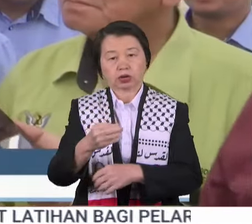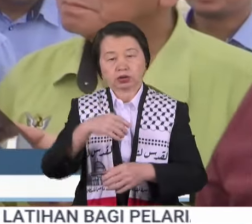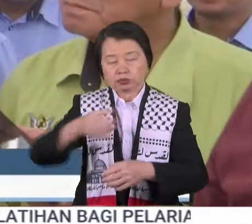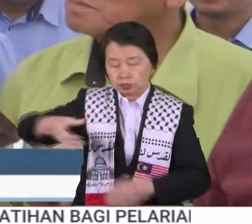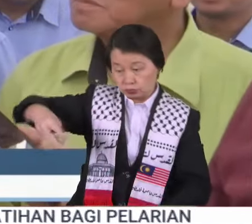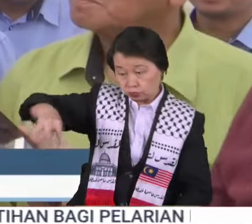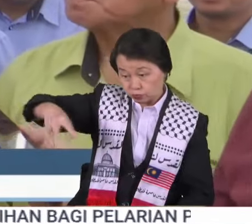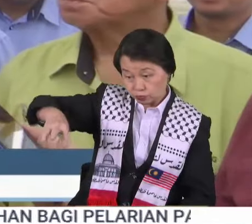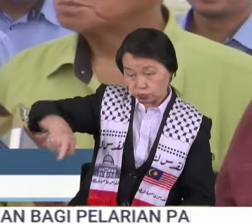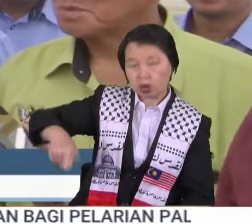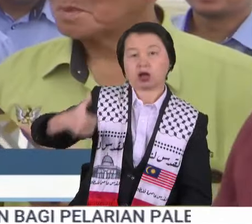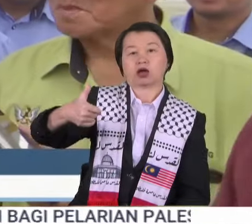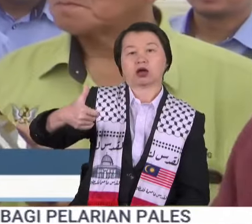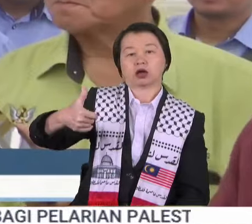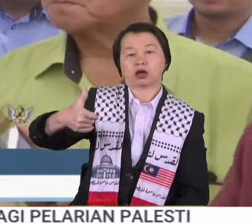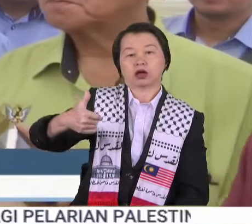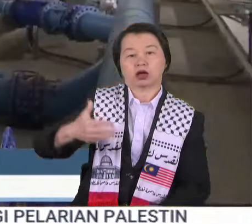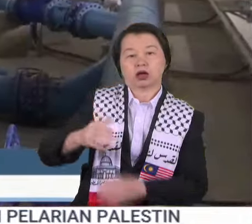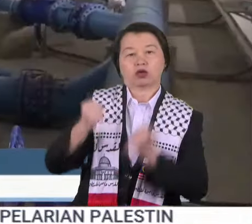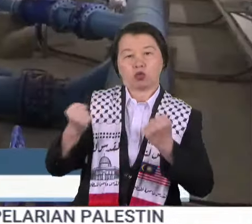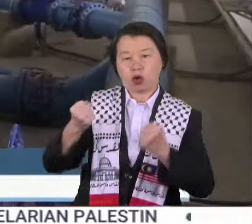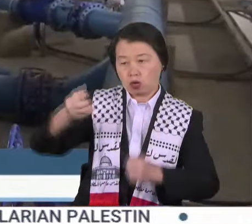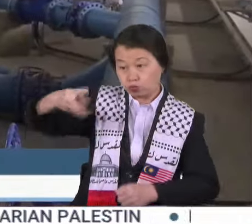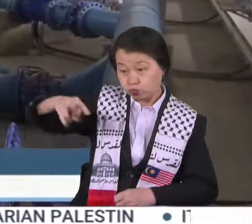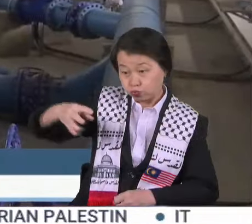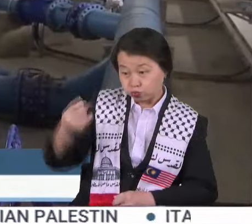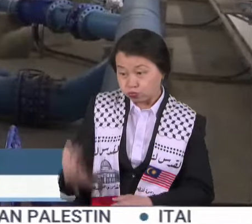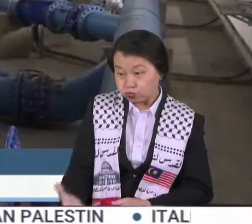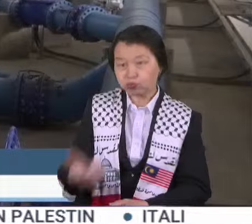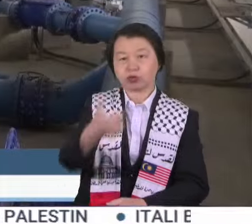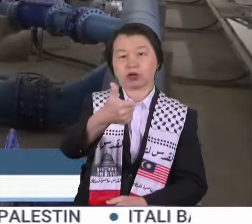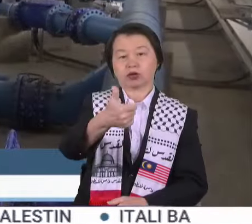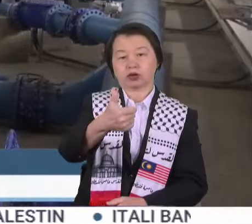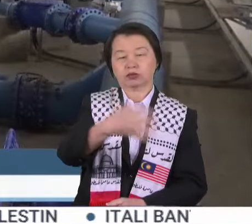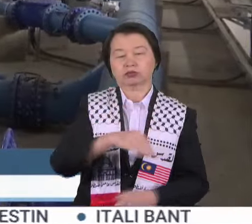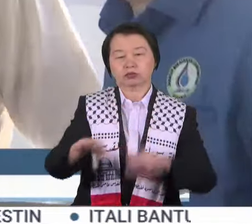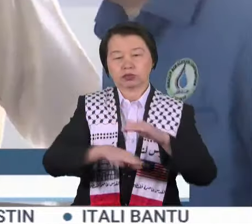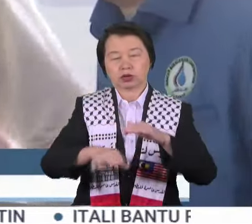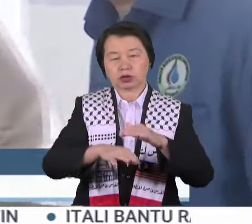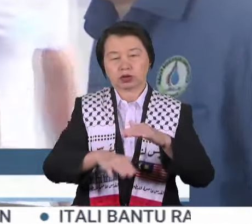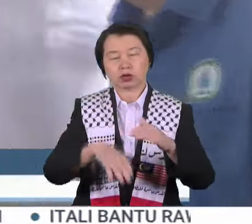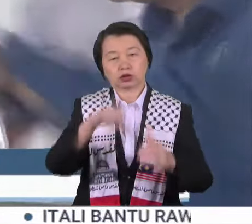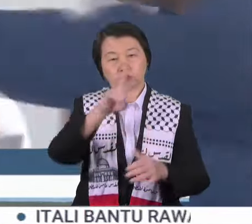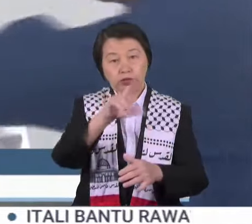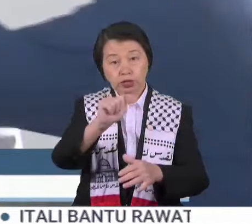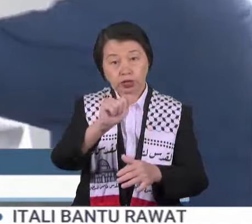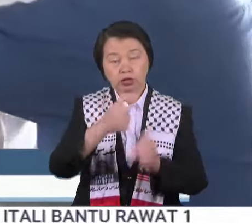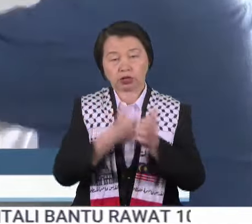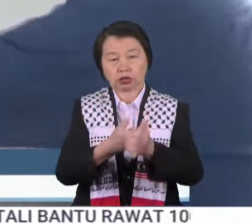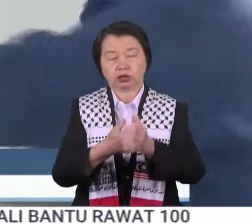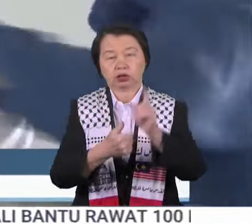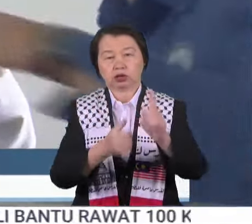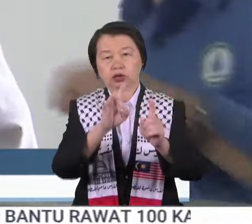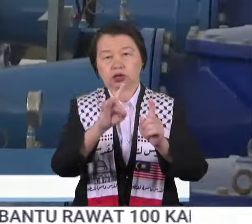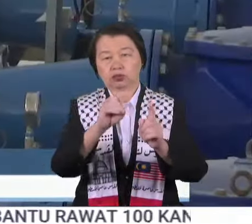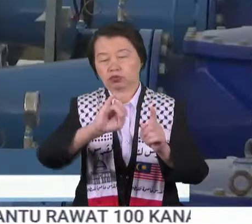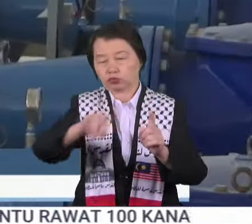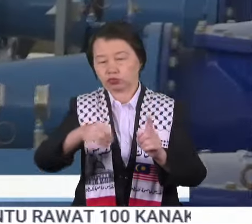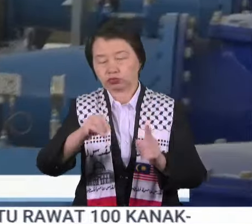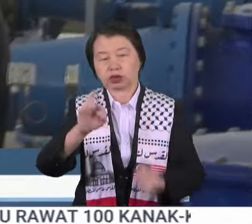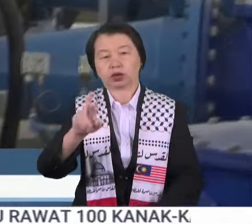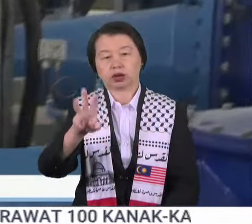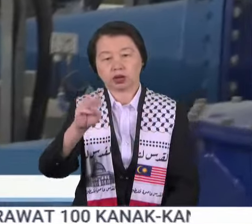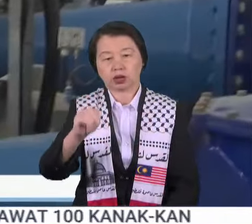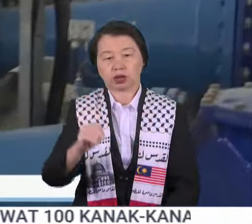buka P pajak pun kuat di bawah projek rakyat pakej 2A yang menelan kos R5 juta